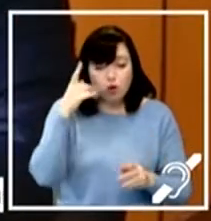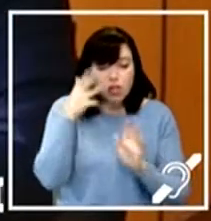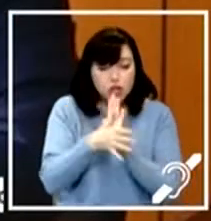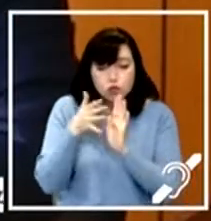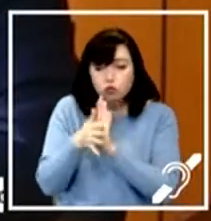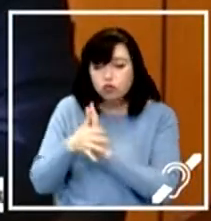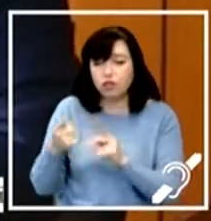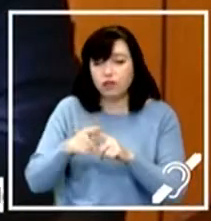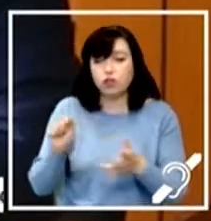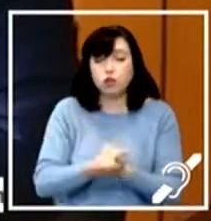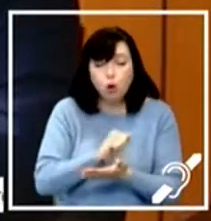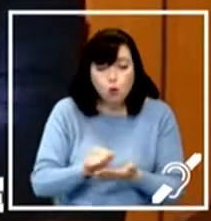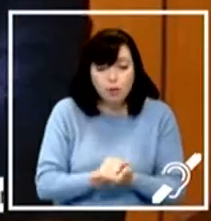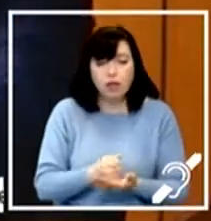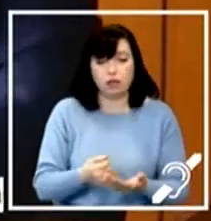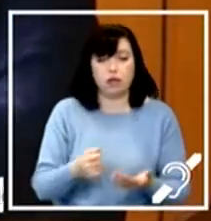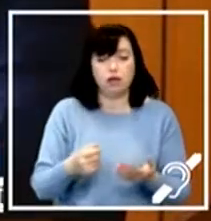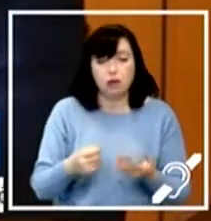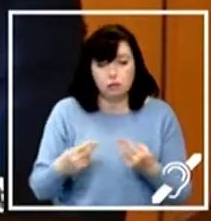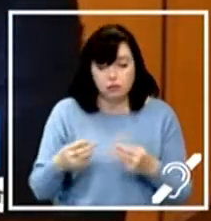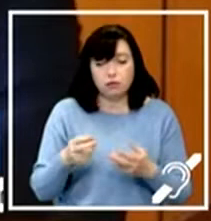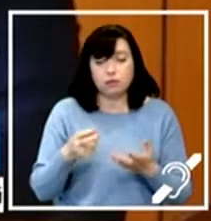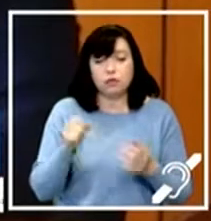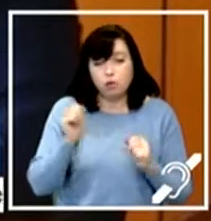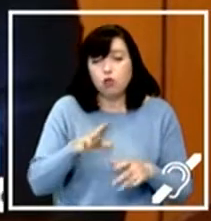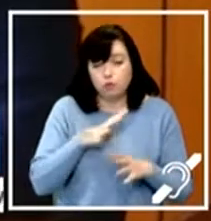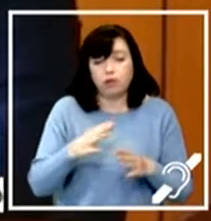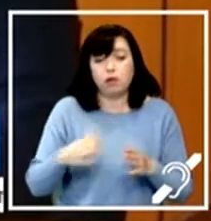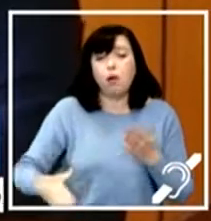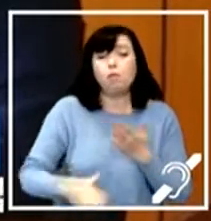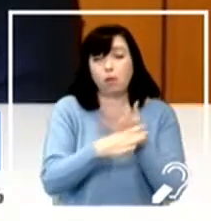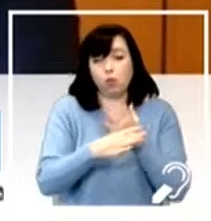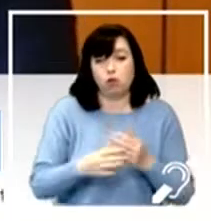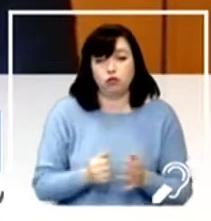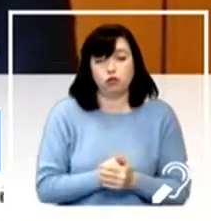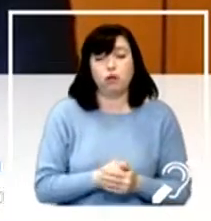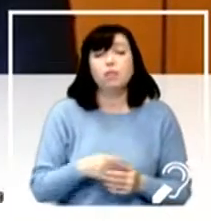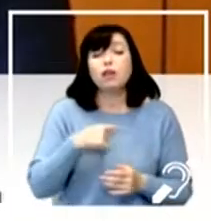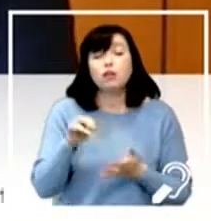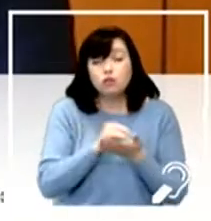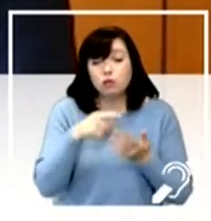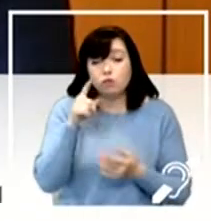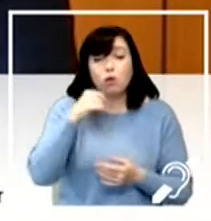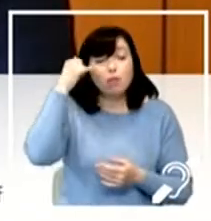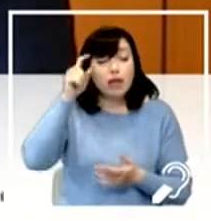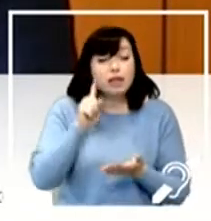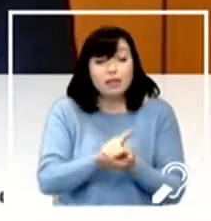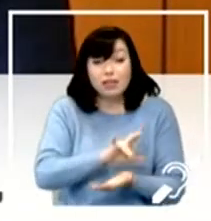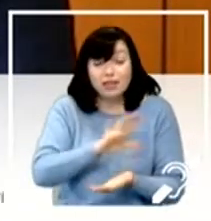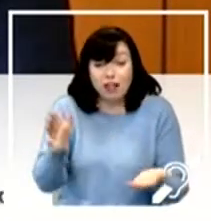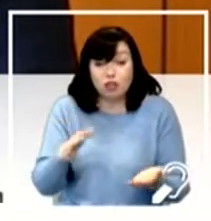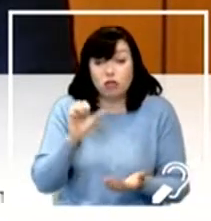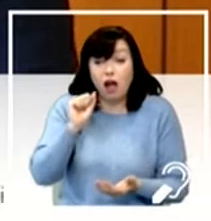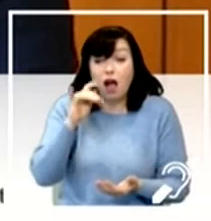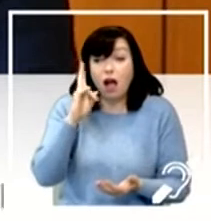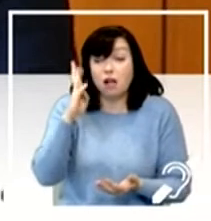документы, вмешается в эту ситуацию и отключения не будет. Еще раз говорю, бельцы не должны Аквонорд